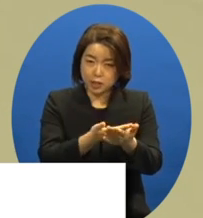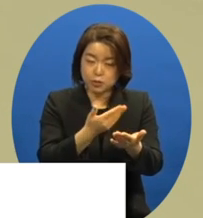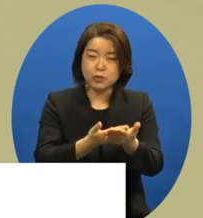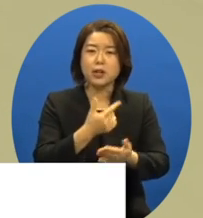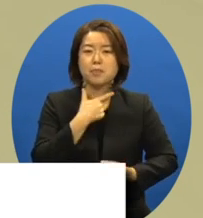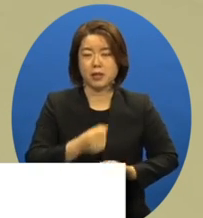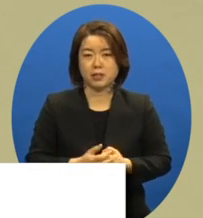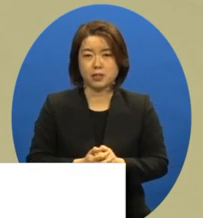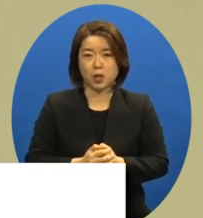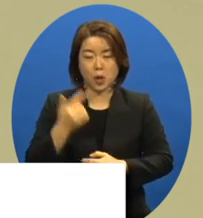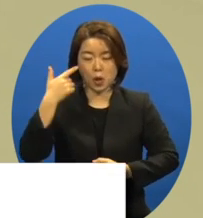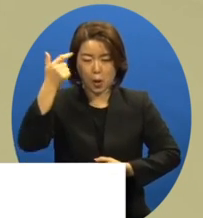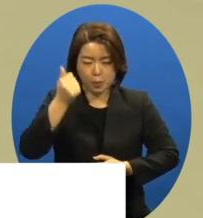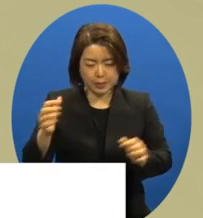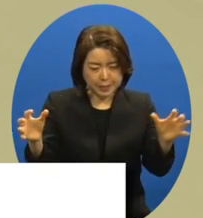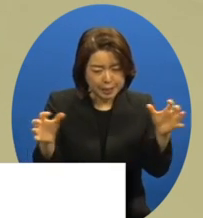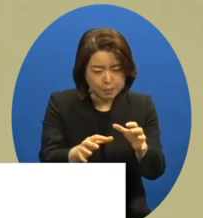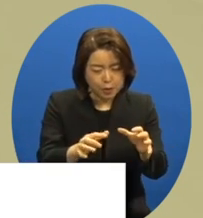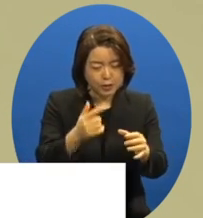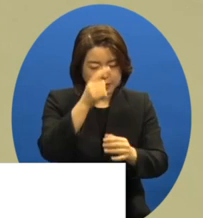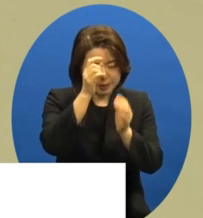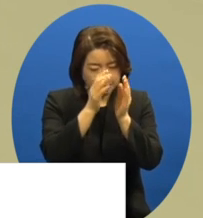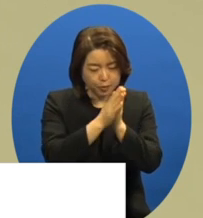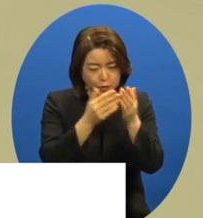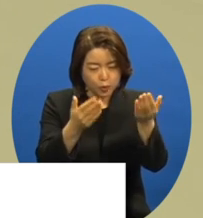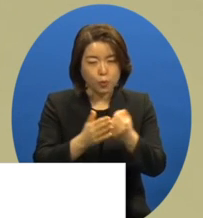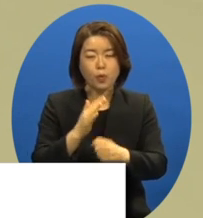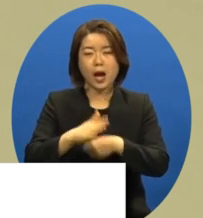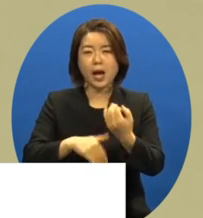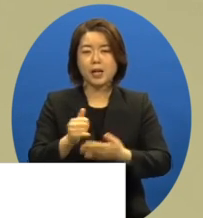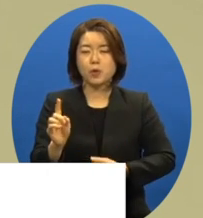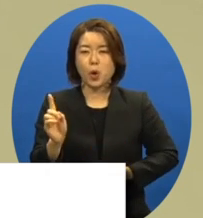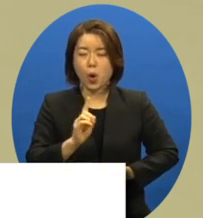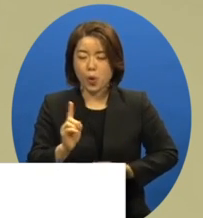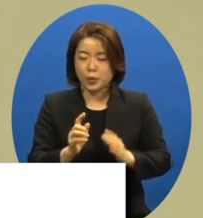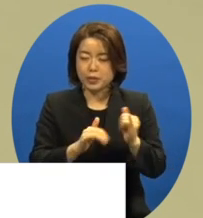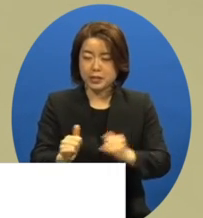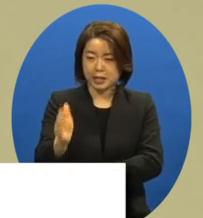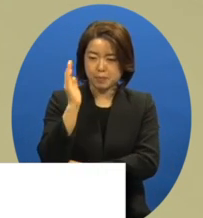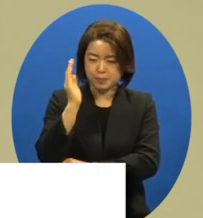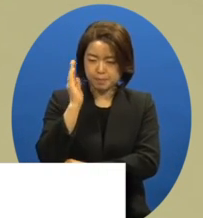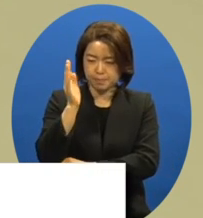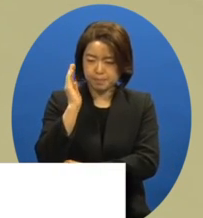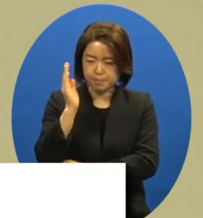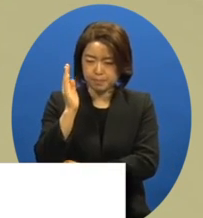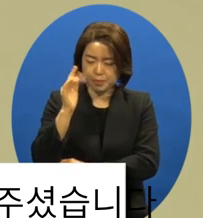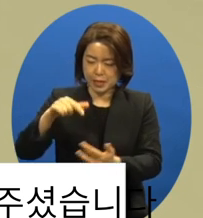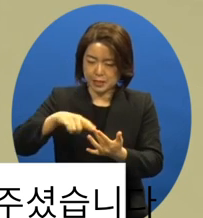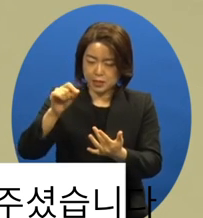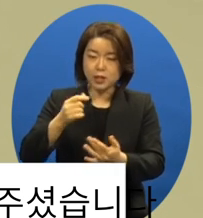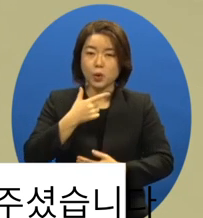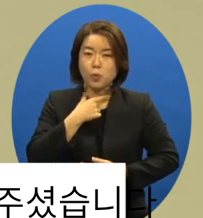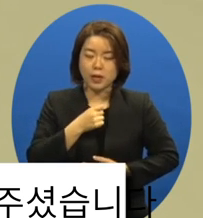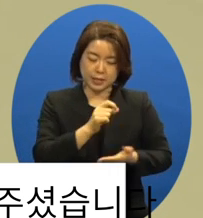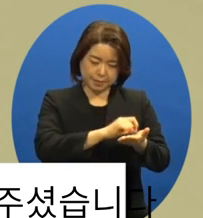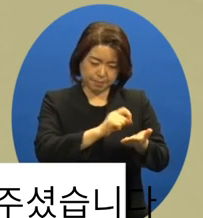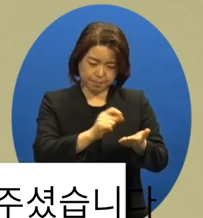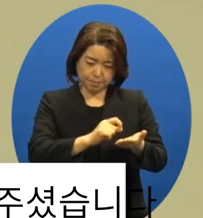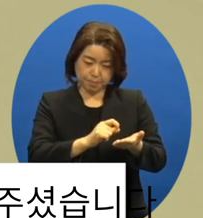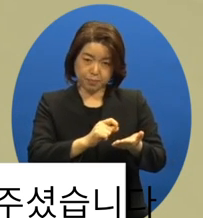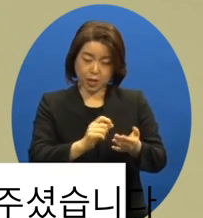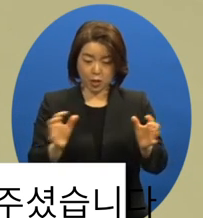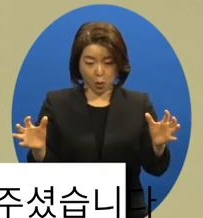기도하고 하나님은 어떤 분을 설교자로 세우기를 원하시는지를 다 써서 냈습니다. 그걸 모아보니까